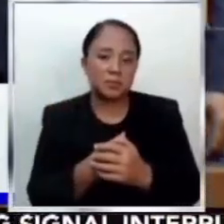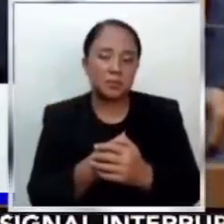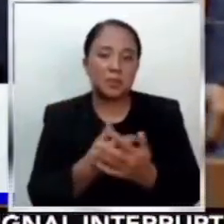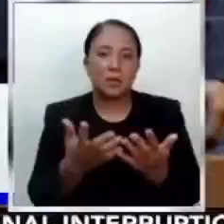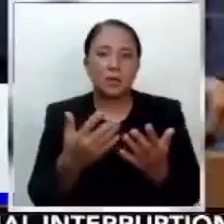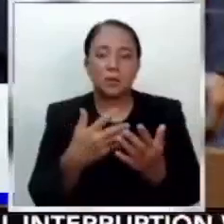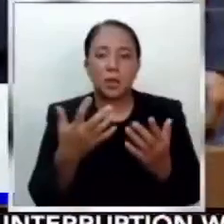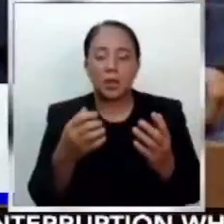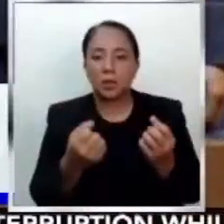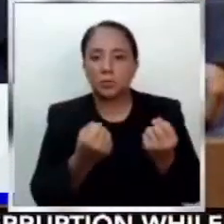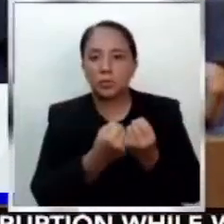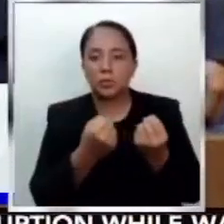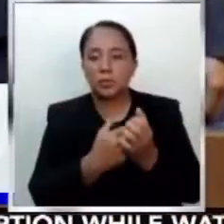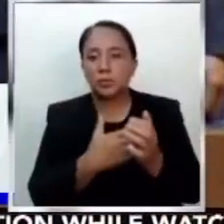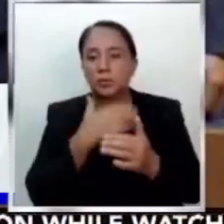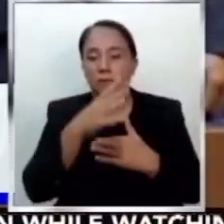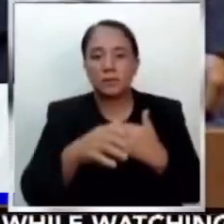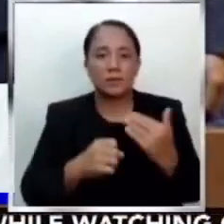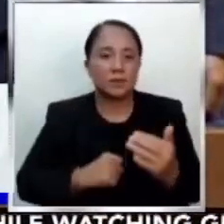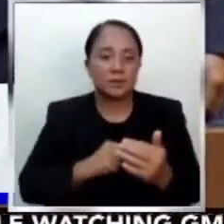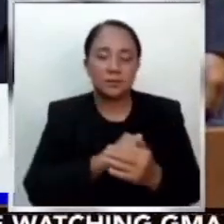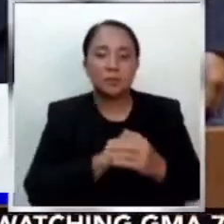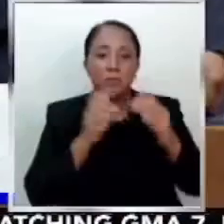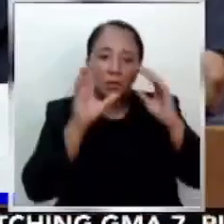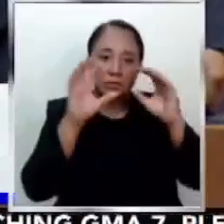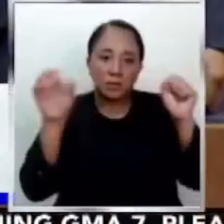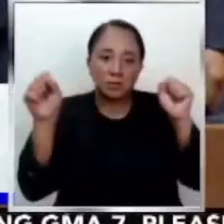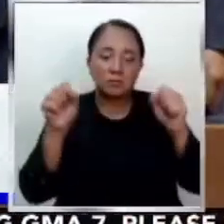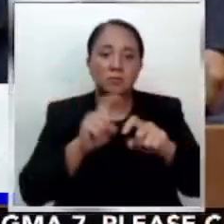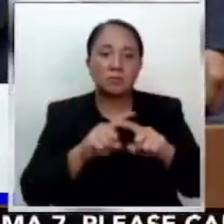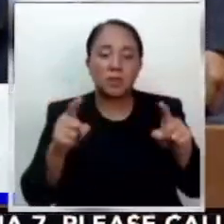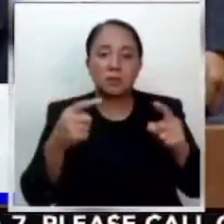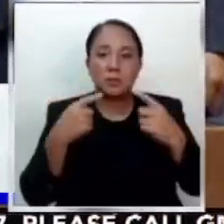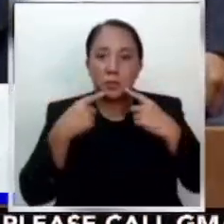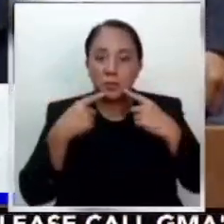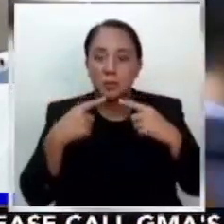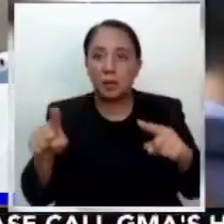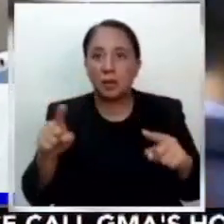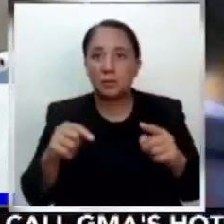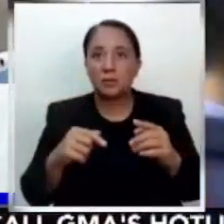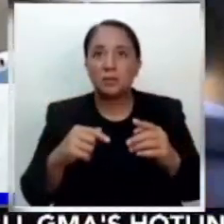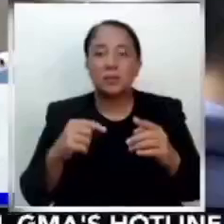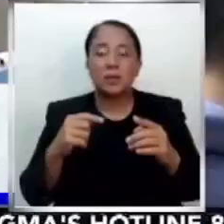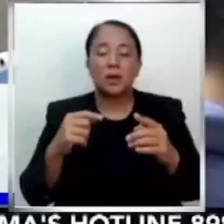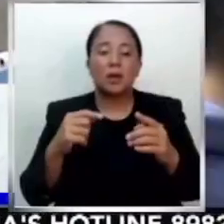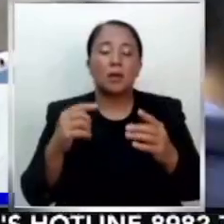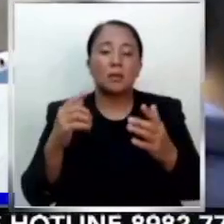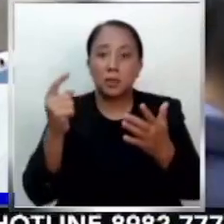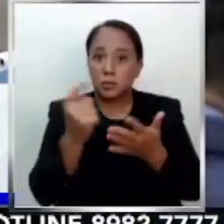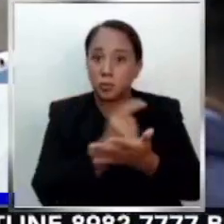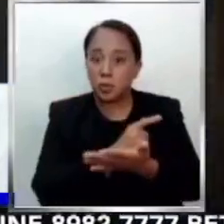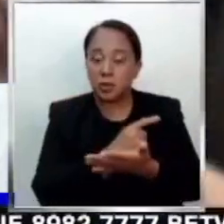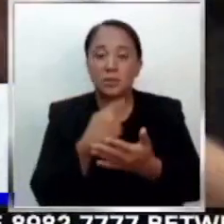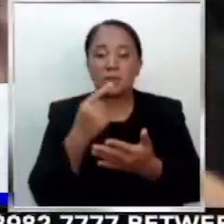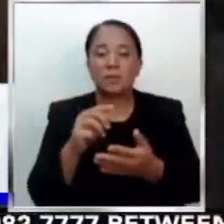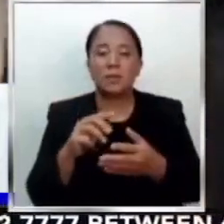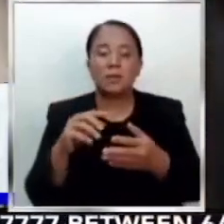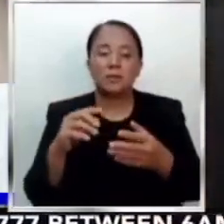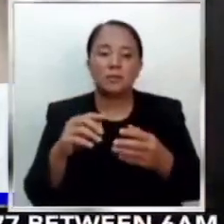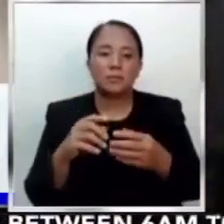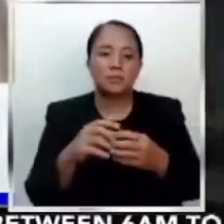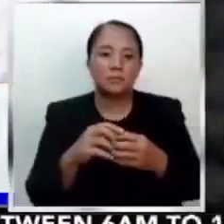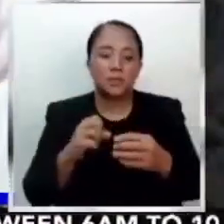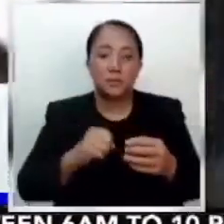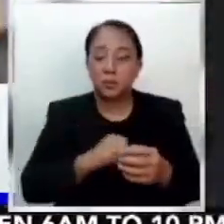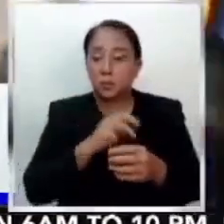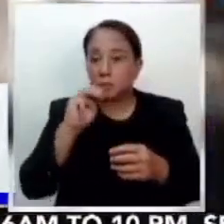bilang susunod na Senate President. Pero pagkatapos ng proclamation niya noong nakaraang linggo, kwento ni Zubiri ay nakausap nila ng ilang mambabata si